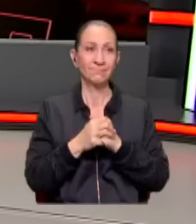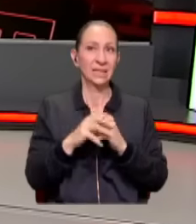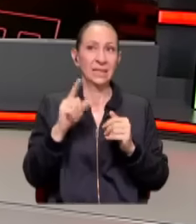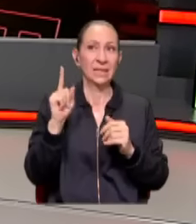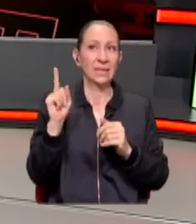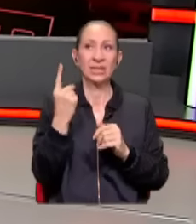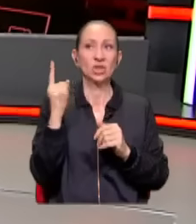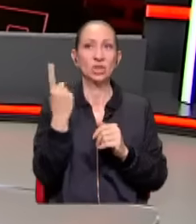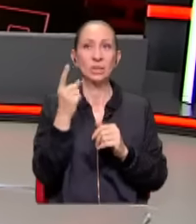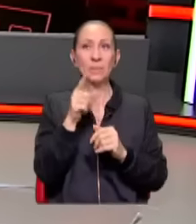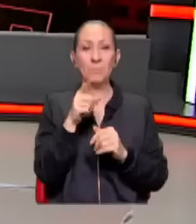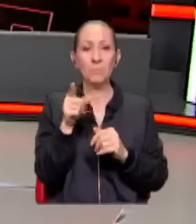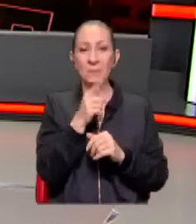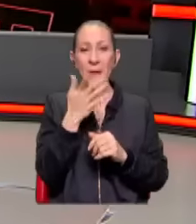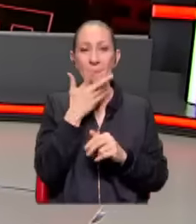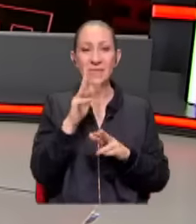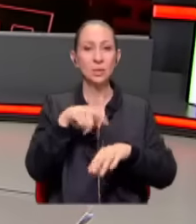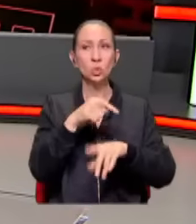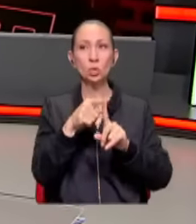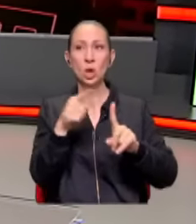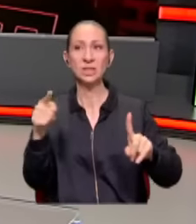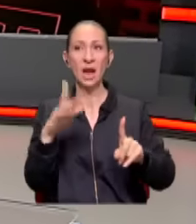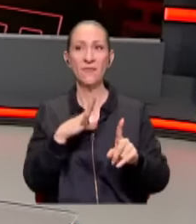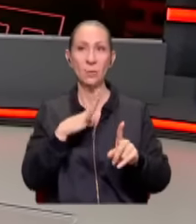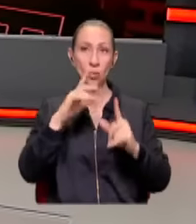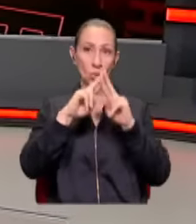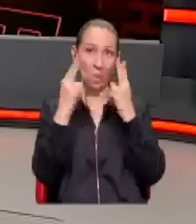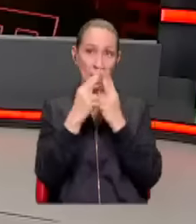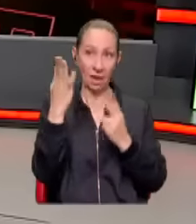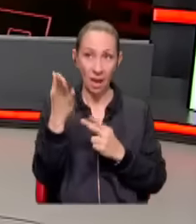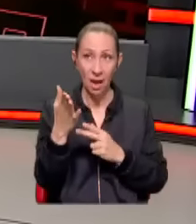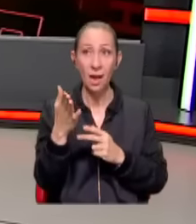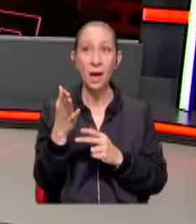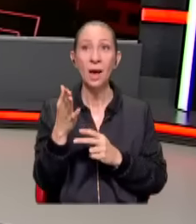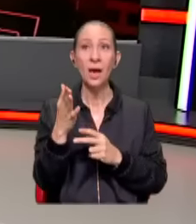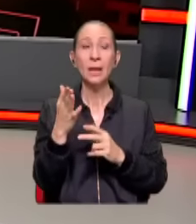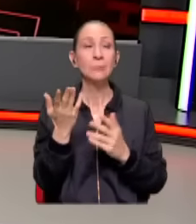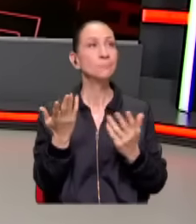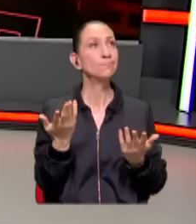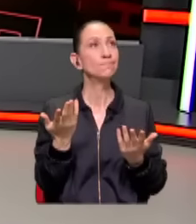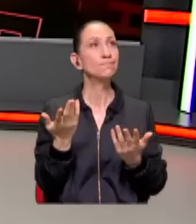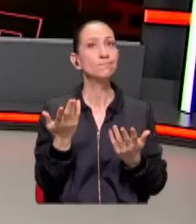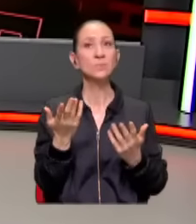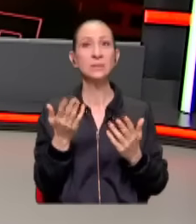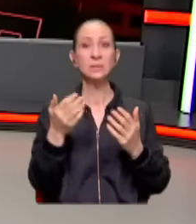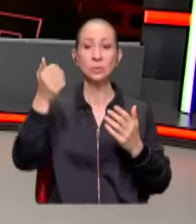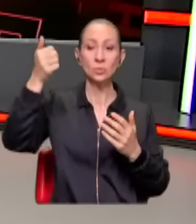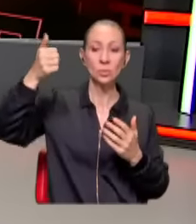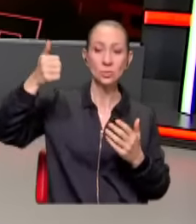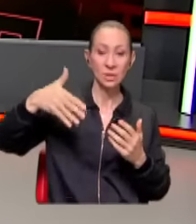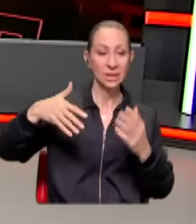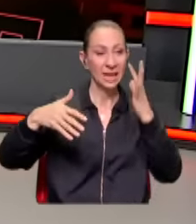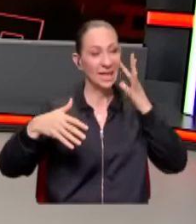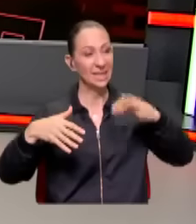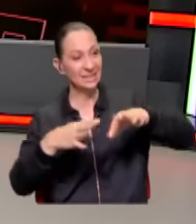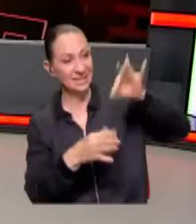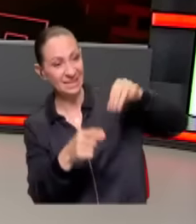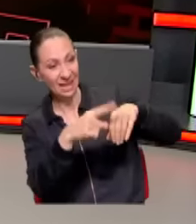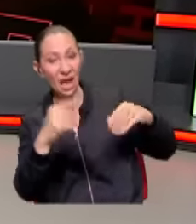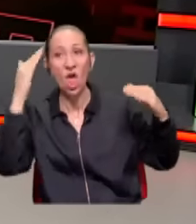ilginç birbirine benzeyen süreçler yaşanıyor dünyada. Yani otoritelerle insanların